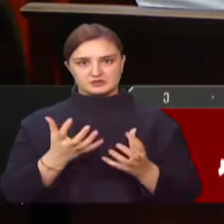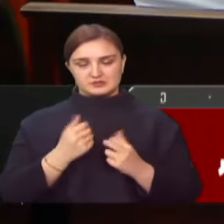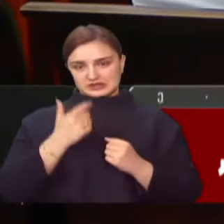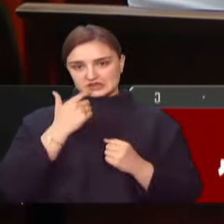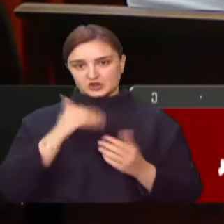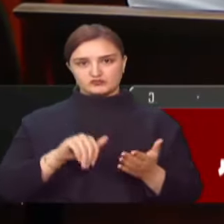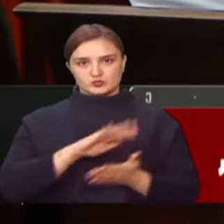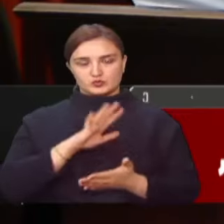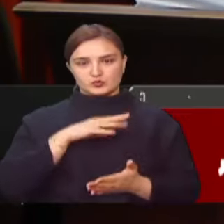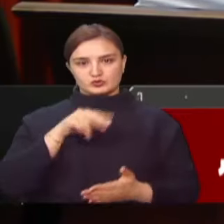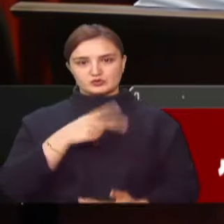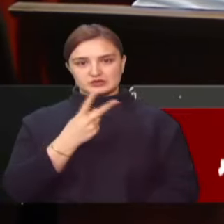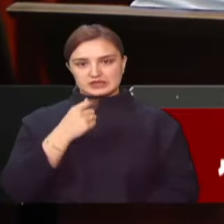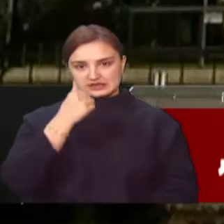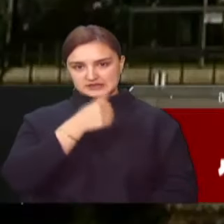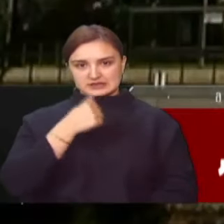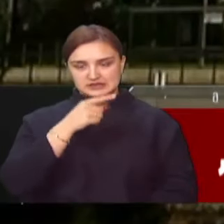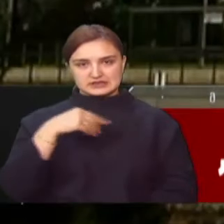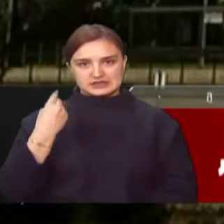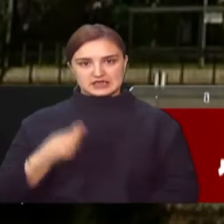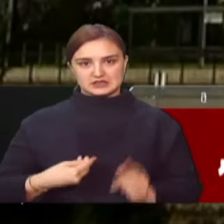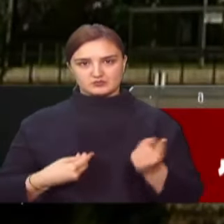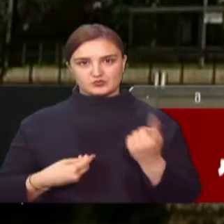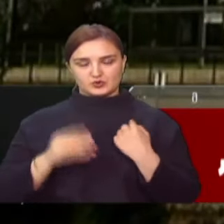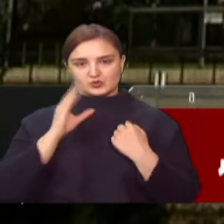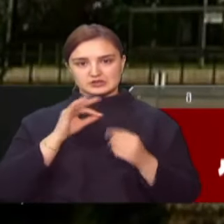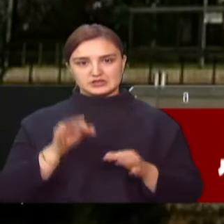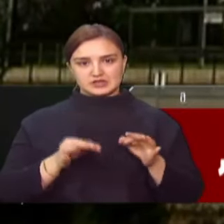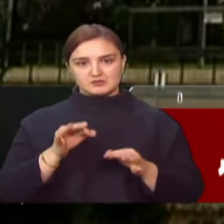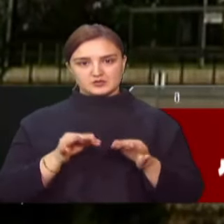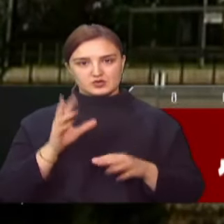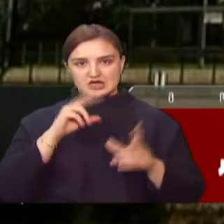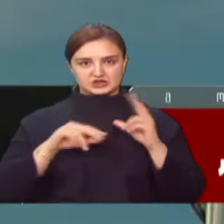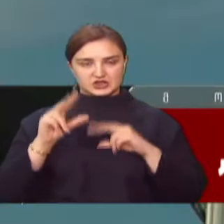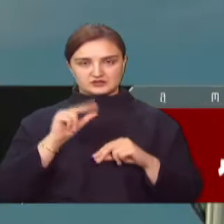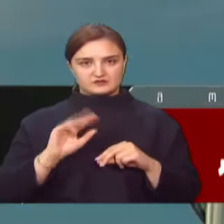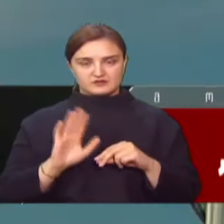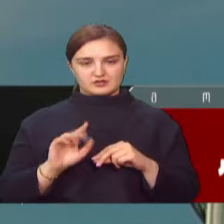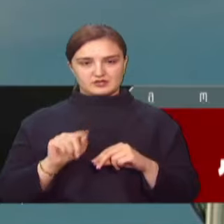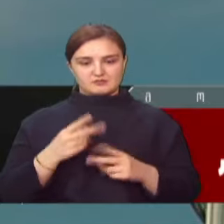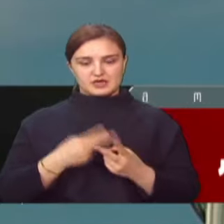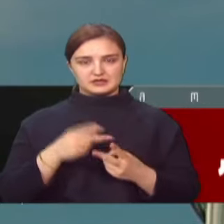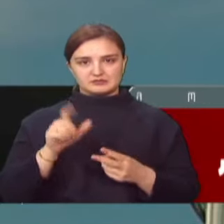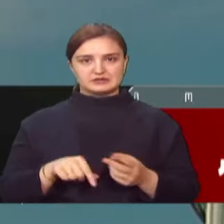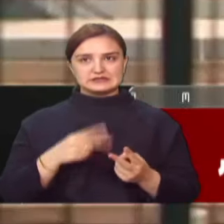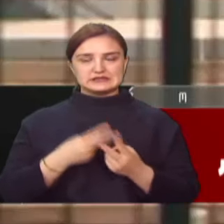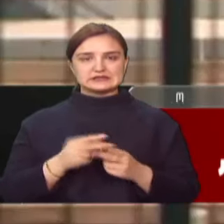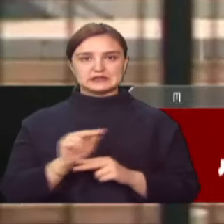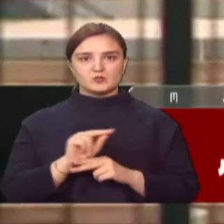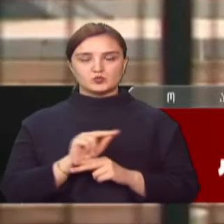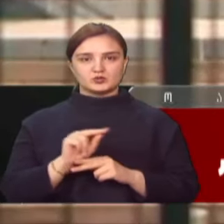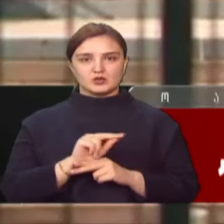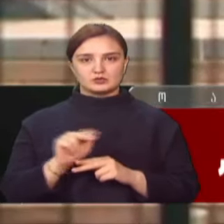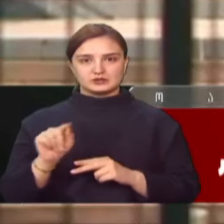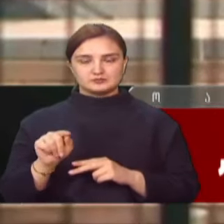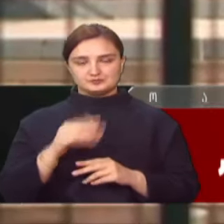acașul su uariet cua ureta sot stert celsat, Strasburgidan. Rudisat sa samartlum arčatul mizan șetonilat, ati mri stihi samkur naud dat sa se